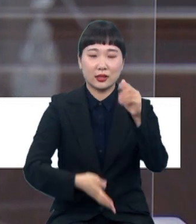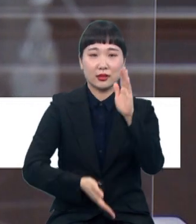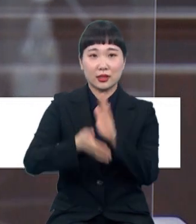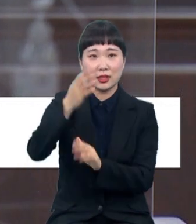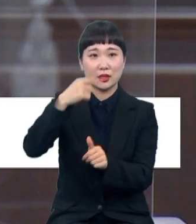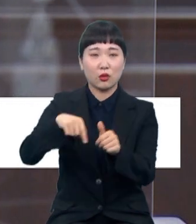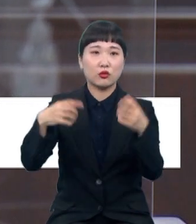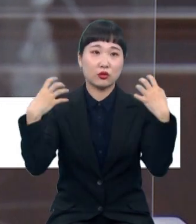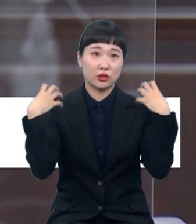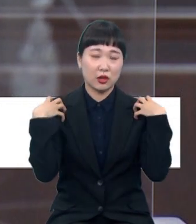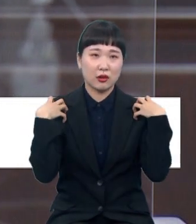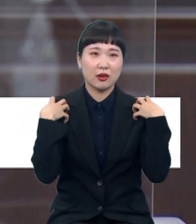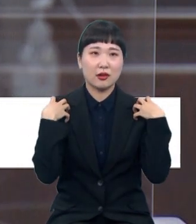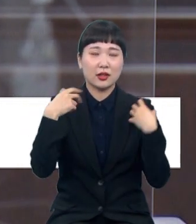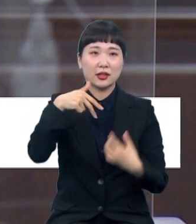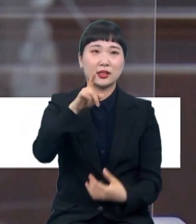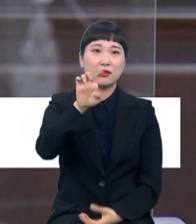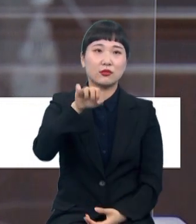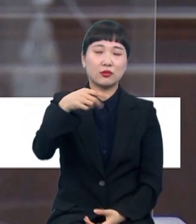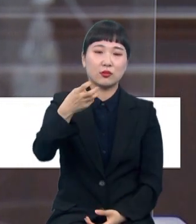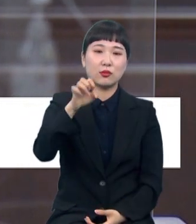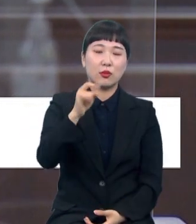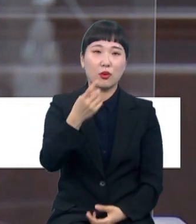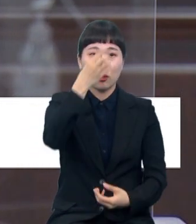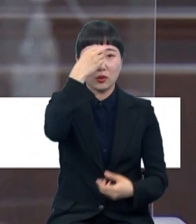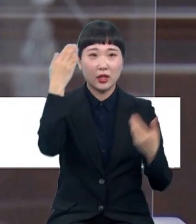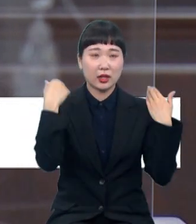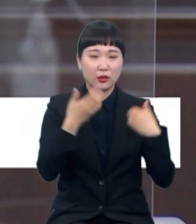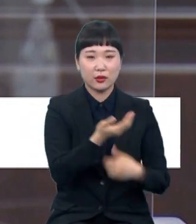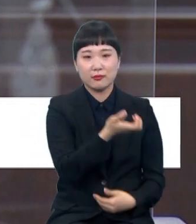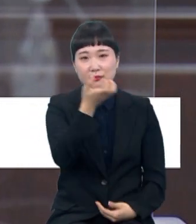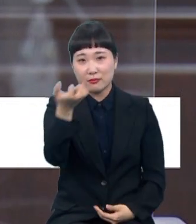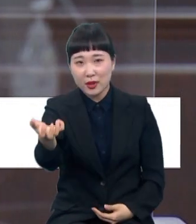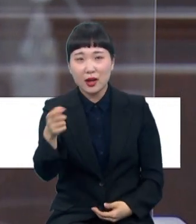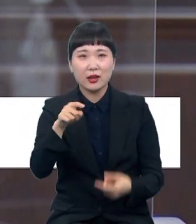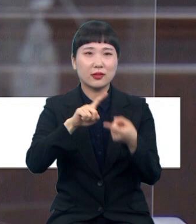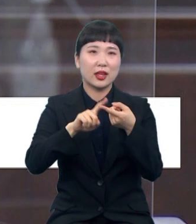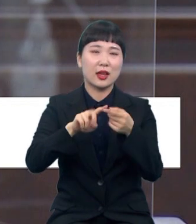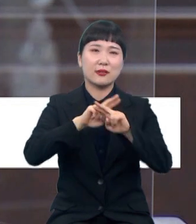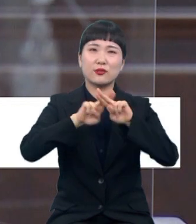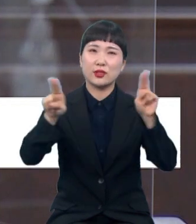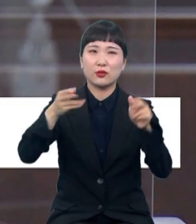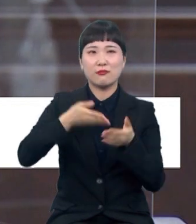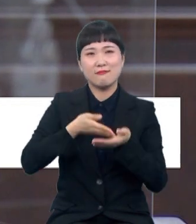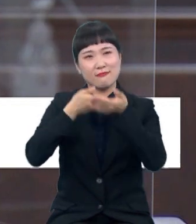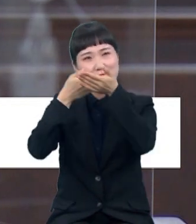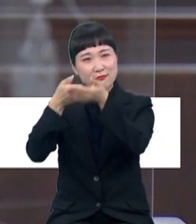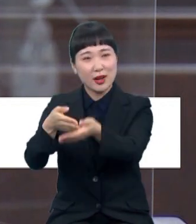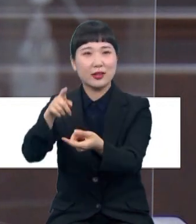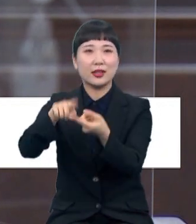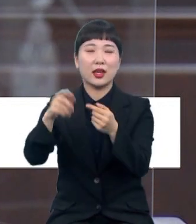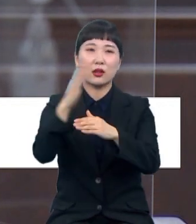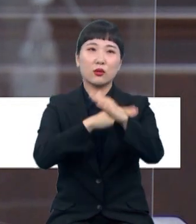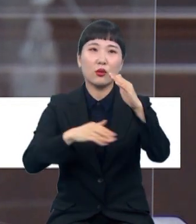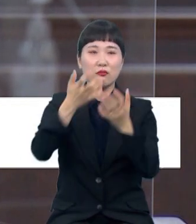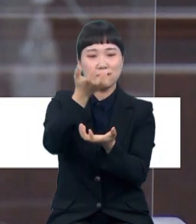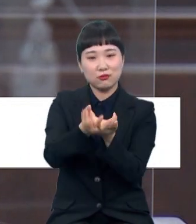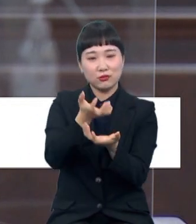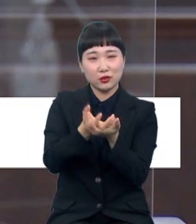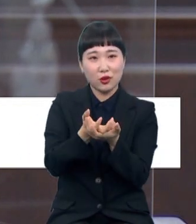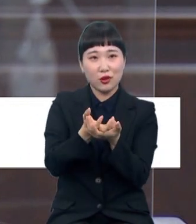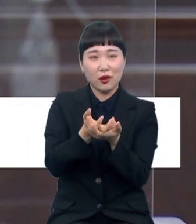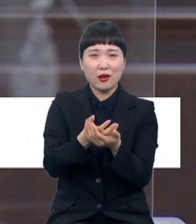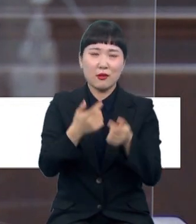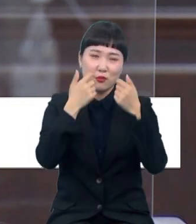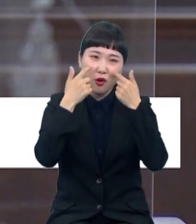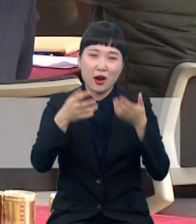인천교육청의 재물포고 이전 전면 철회 및 재검토를 요청하는 우리 구의 입장을 공식 문서를 통해서